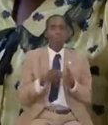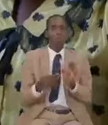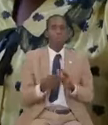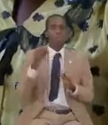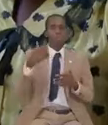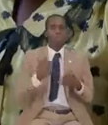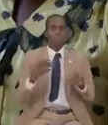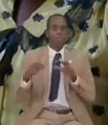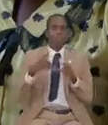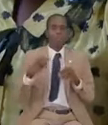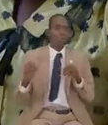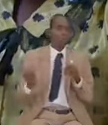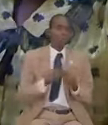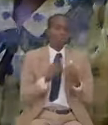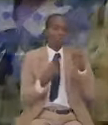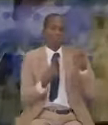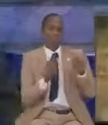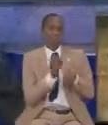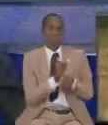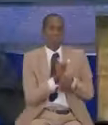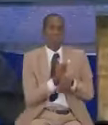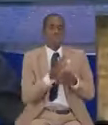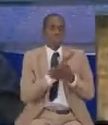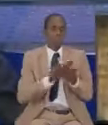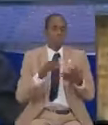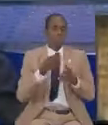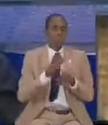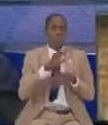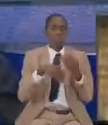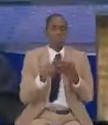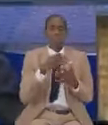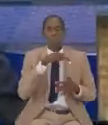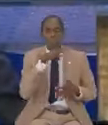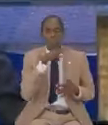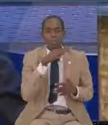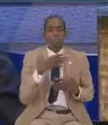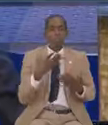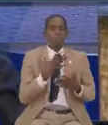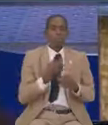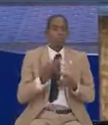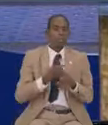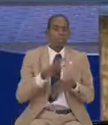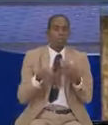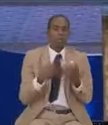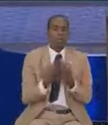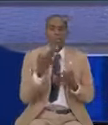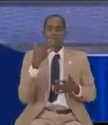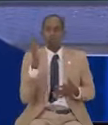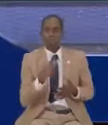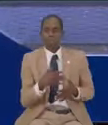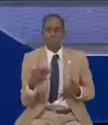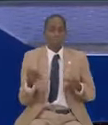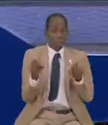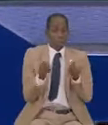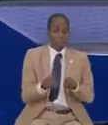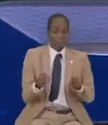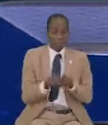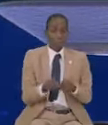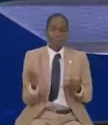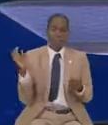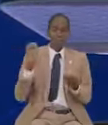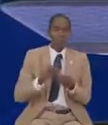le premier vous avez purifier de toutes vos idoles de toutes vos sueur de toutes vos de toutes vos saletés